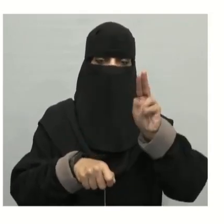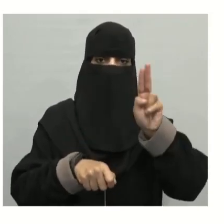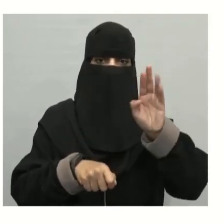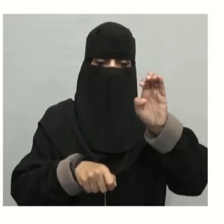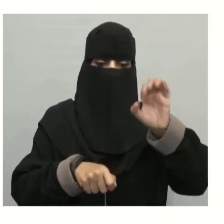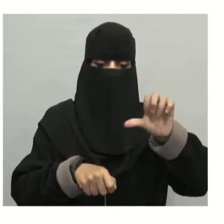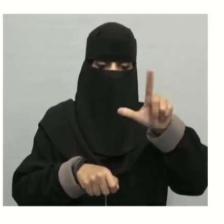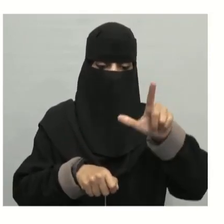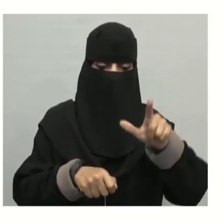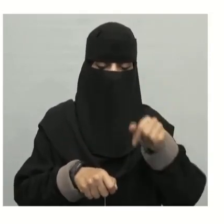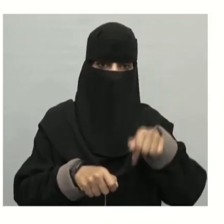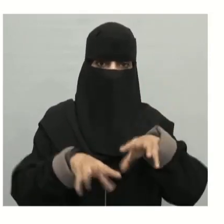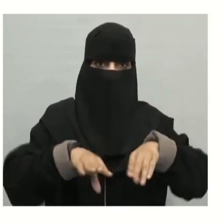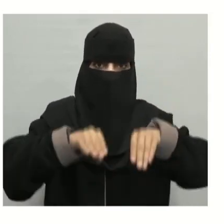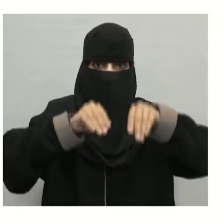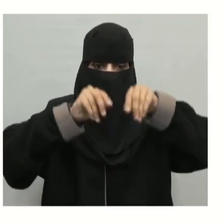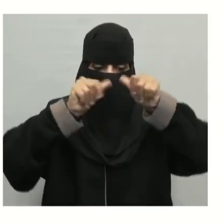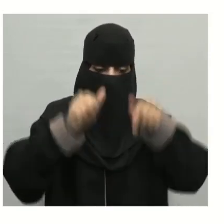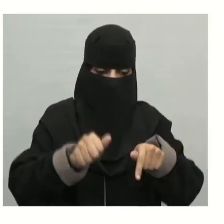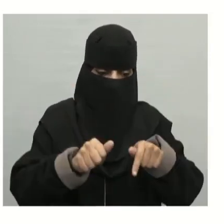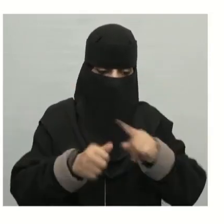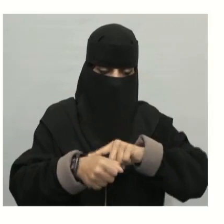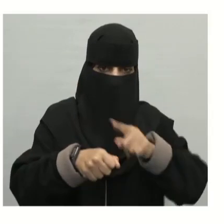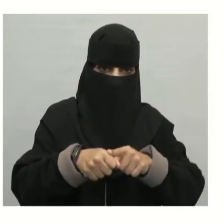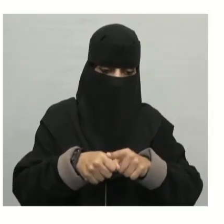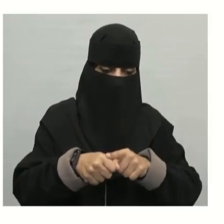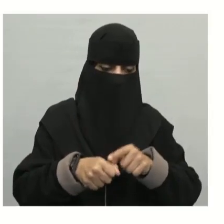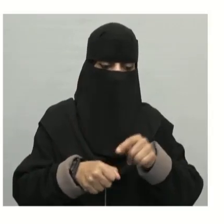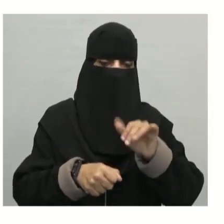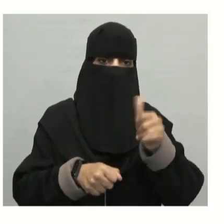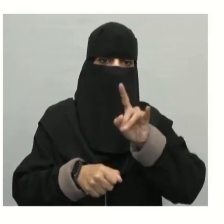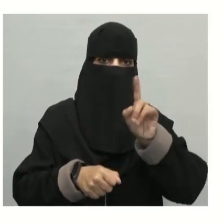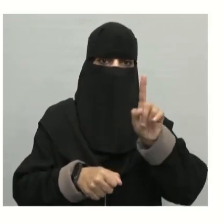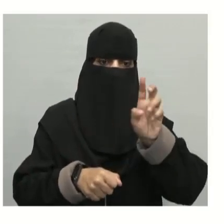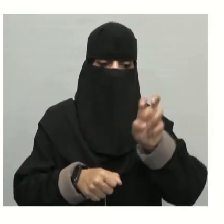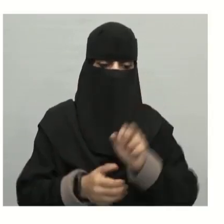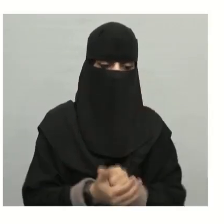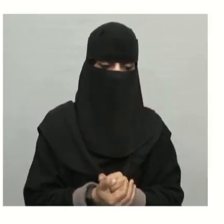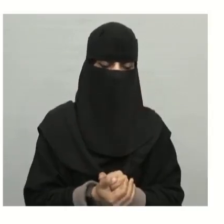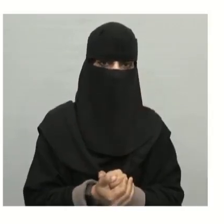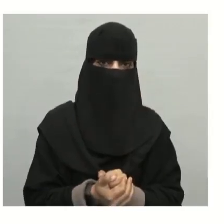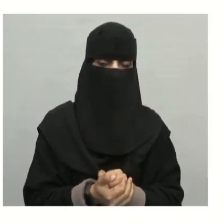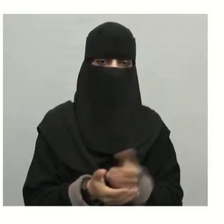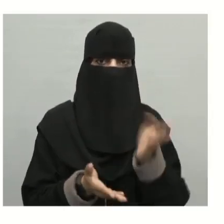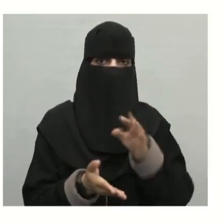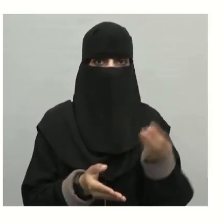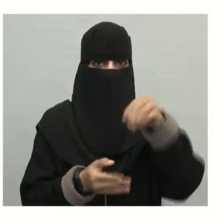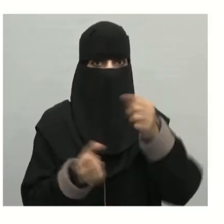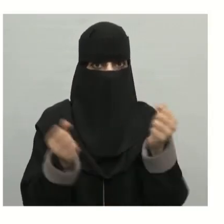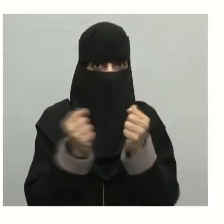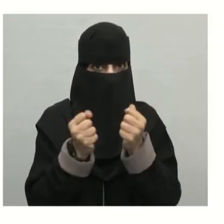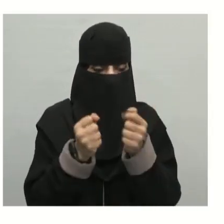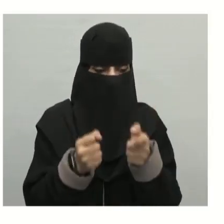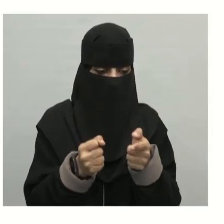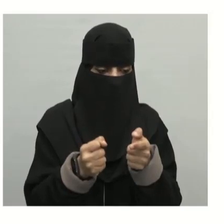عند انصهار الصخر المتحول يتحول الى صهاره ولابه وعندما اقوم بالتبريد او